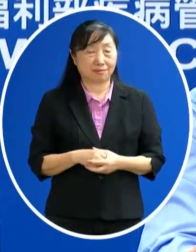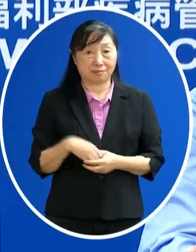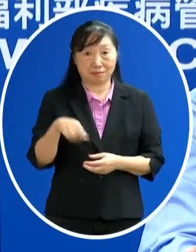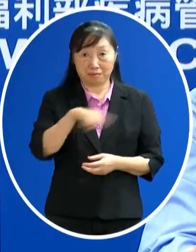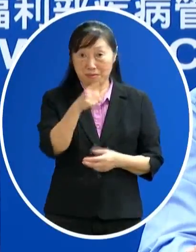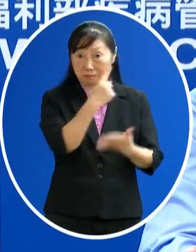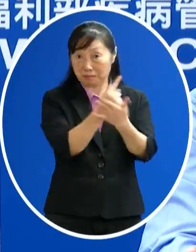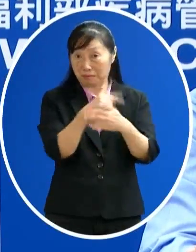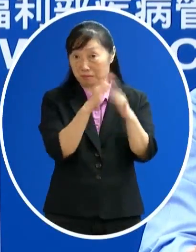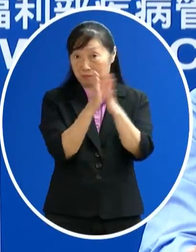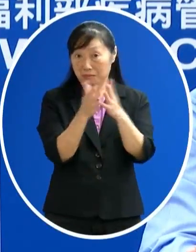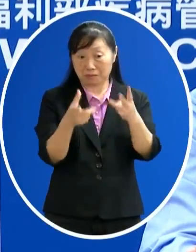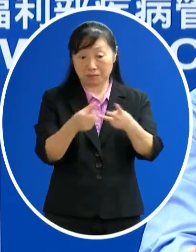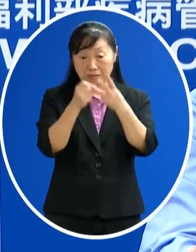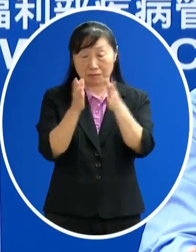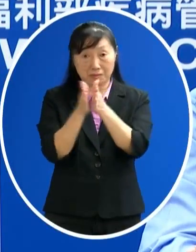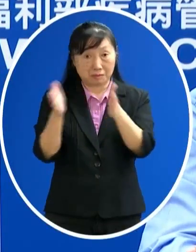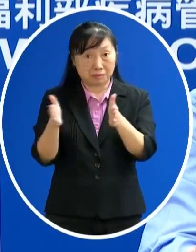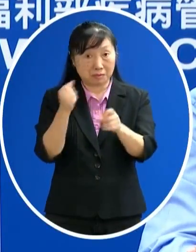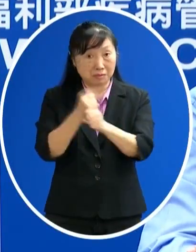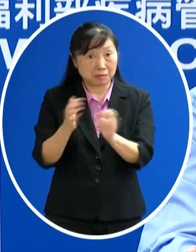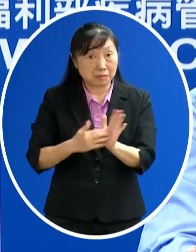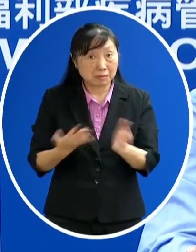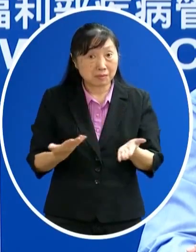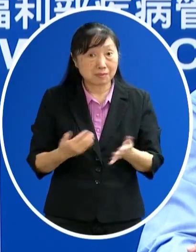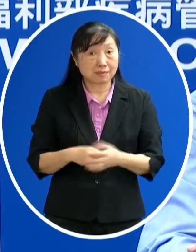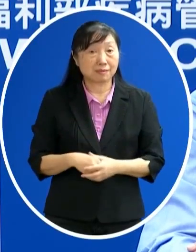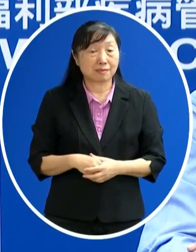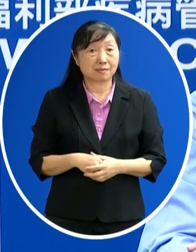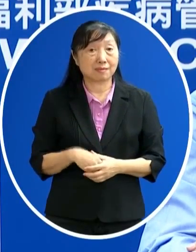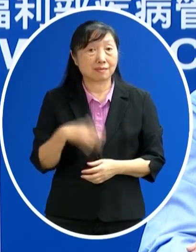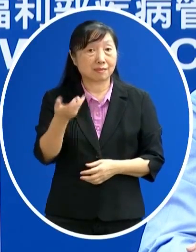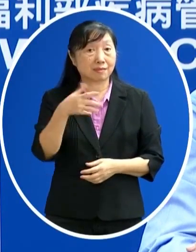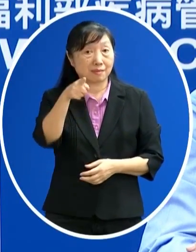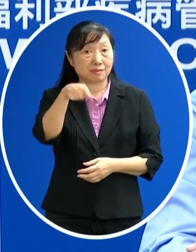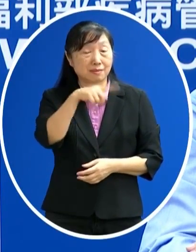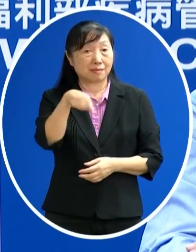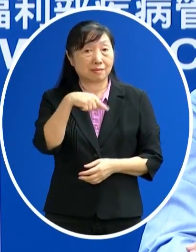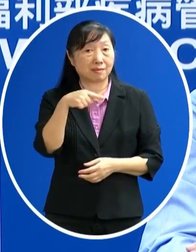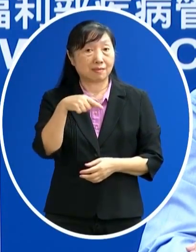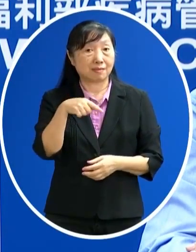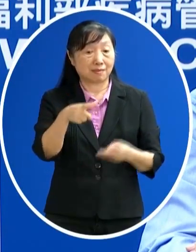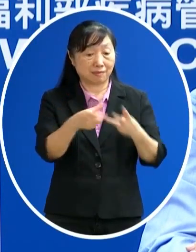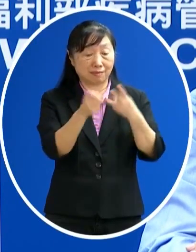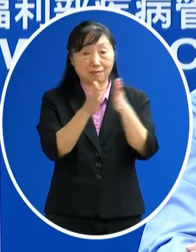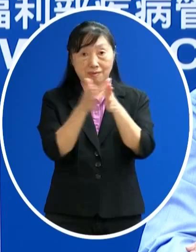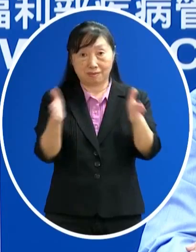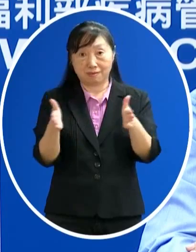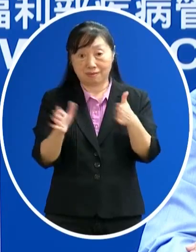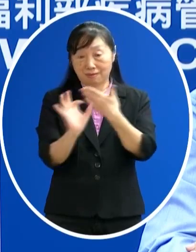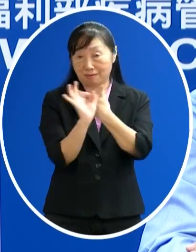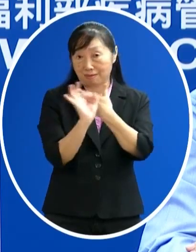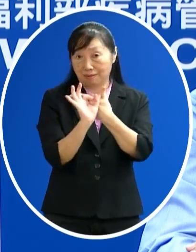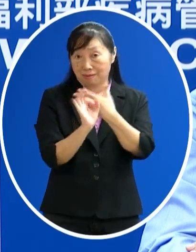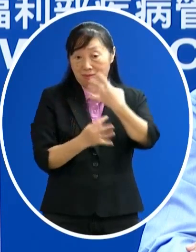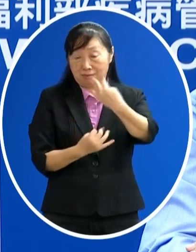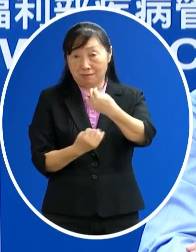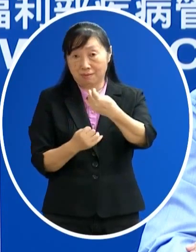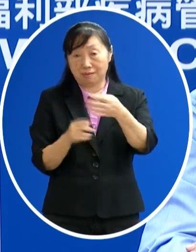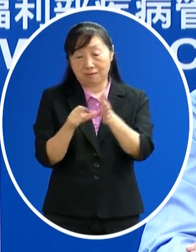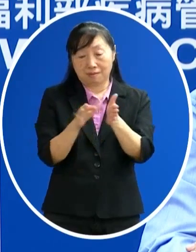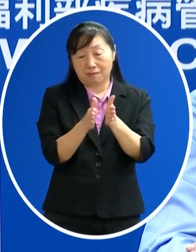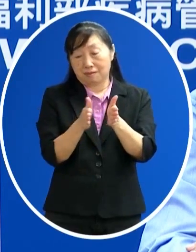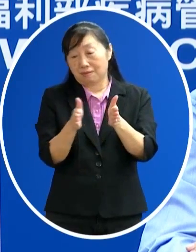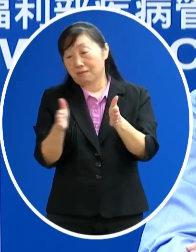有做完到三期，其实从这里面大家可以看到，其实三期的实验大部分时间都要拉得